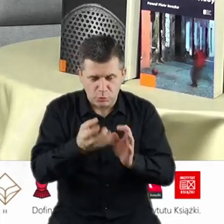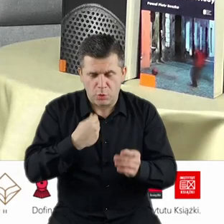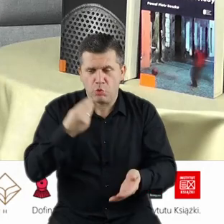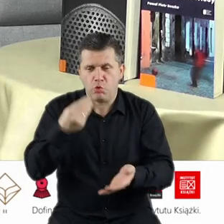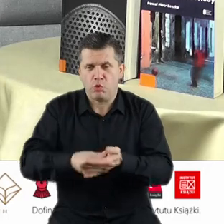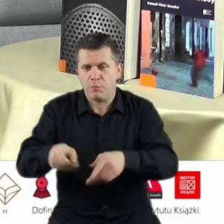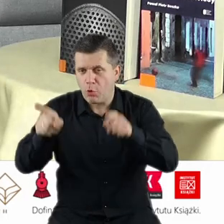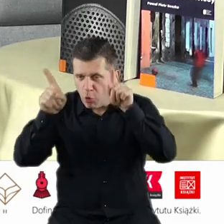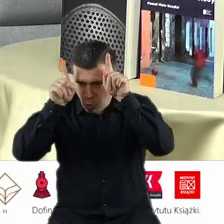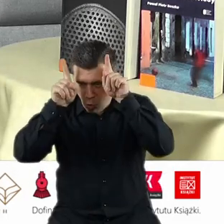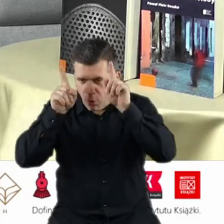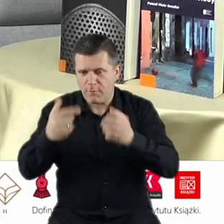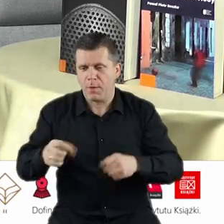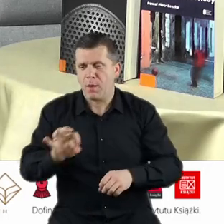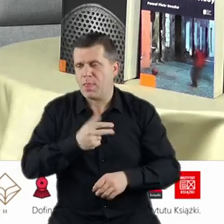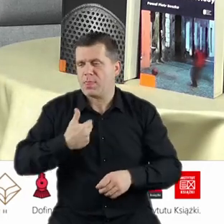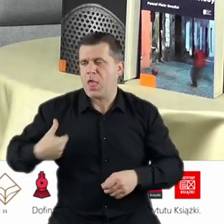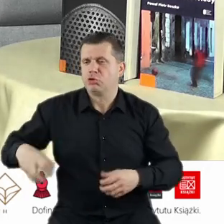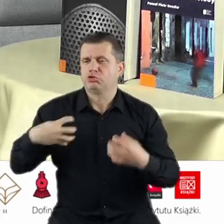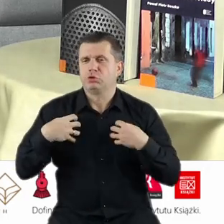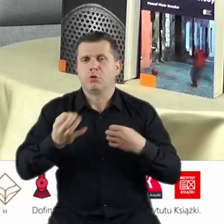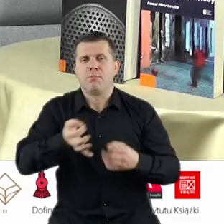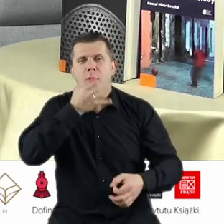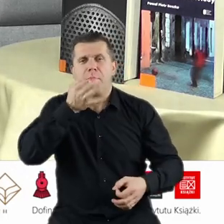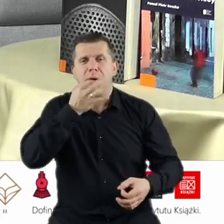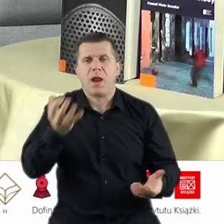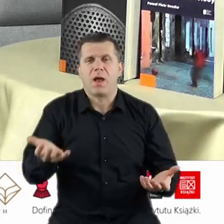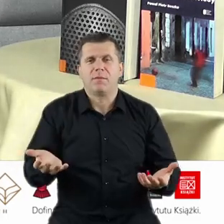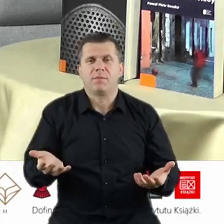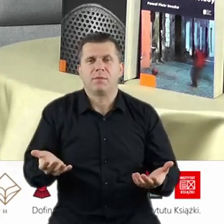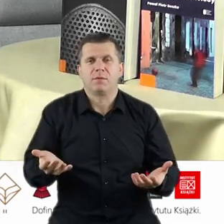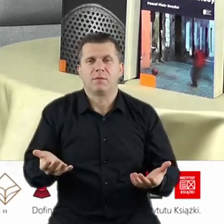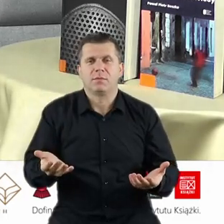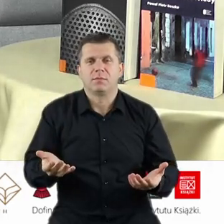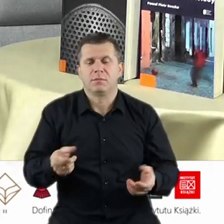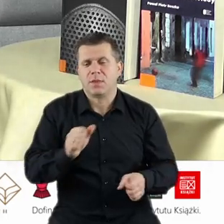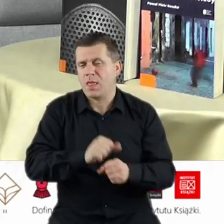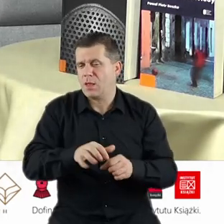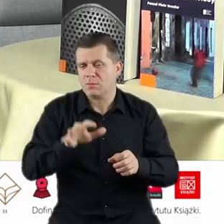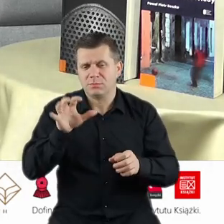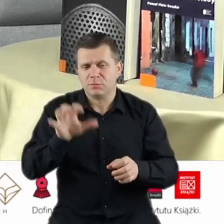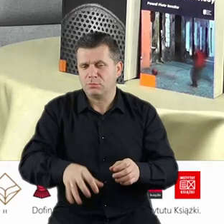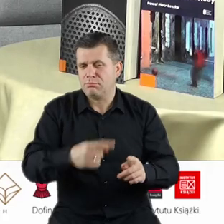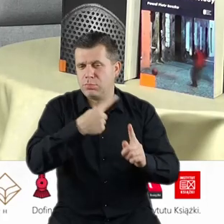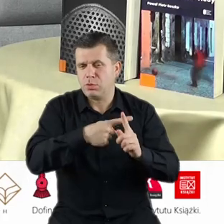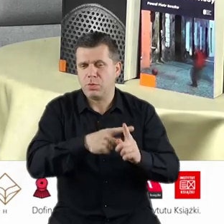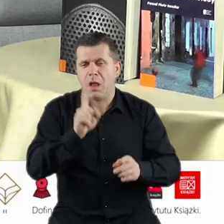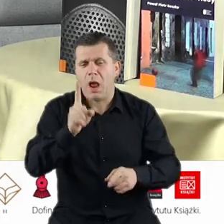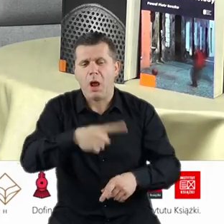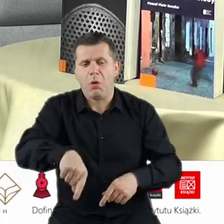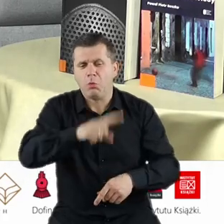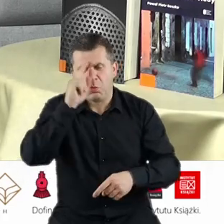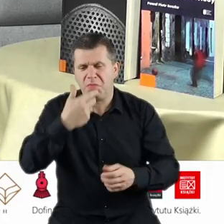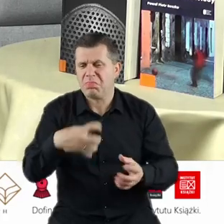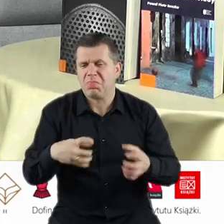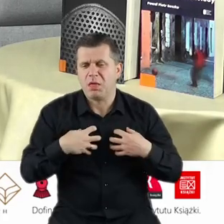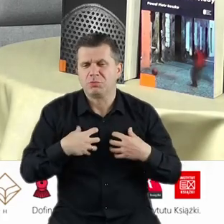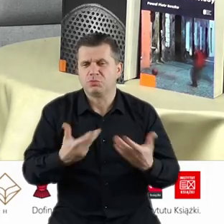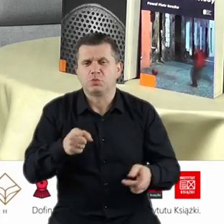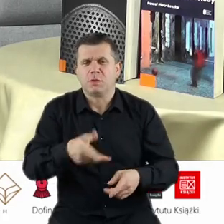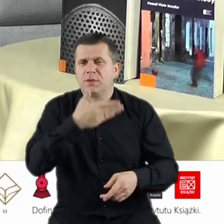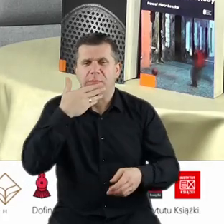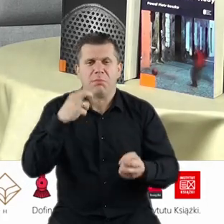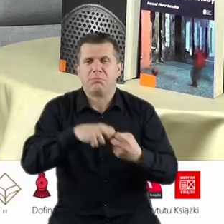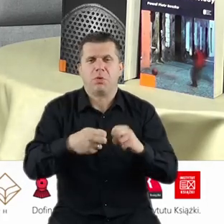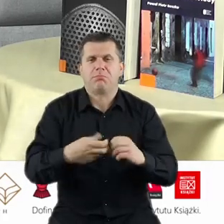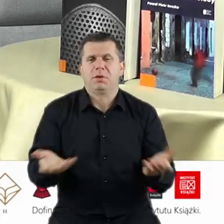kupiliśmy sobie krowę. Nasze życie się poprawiło i właściwie były same plusy, a ci ludzie i tak już nie żyli, więc w